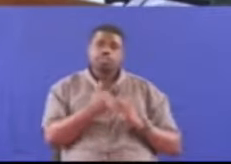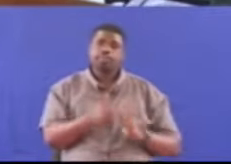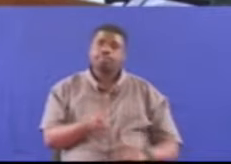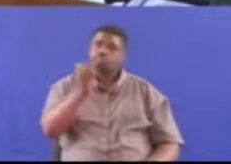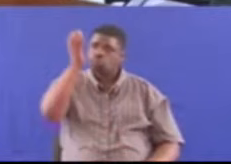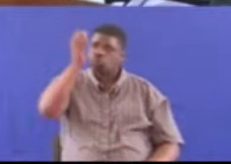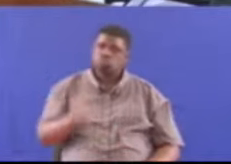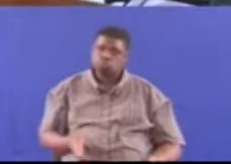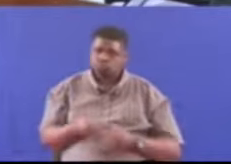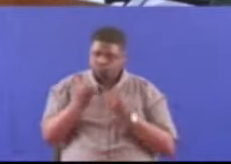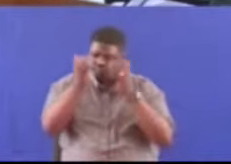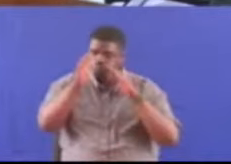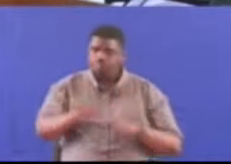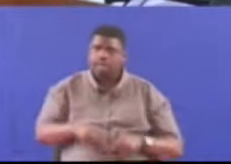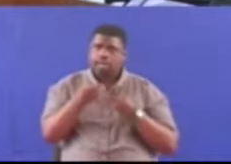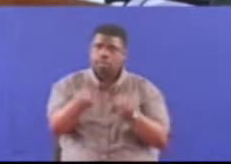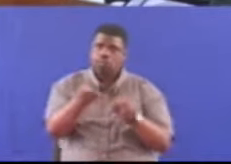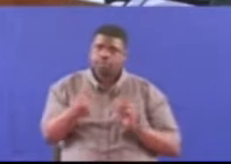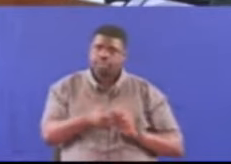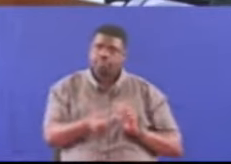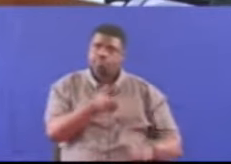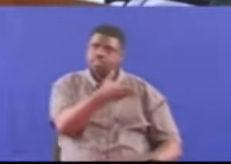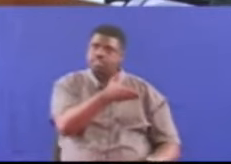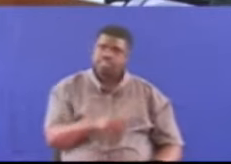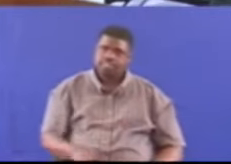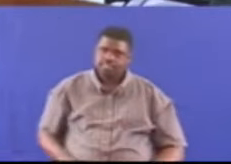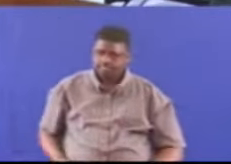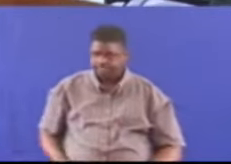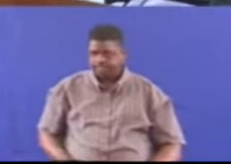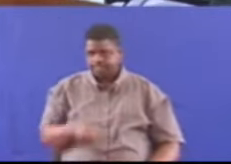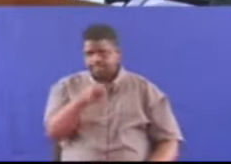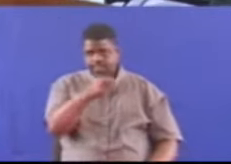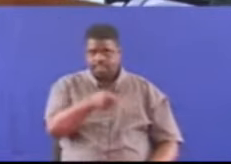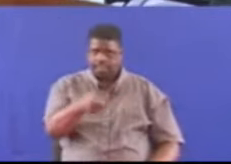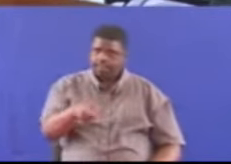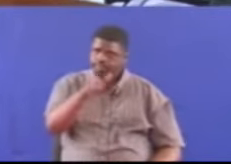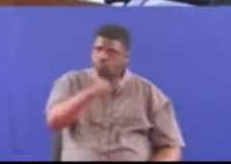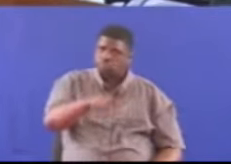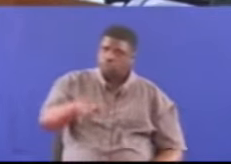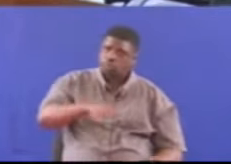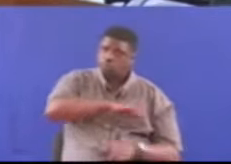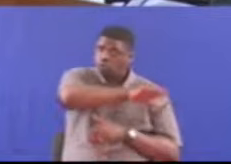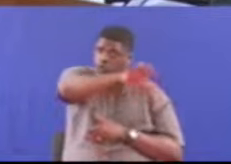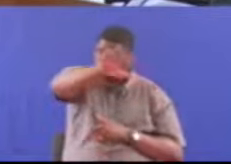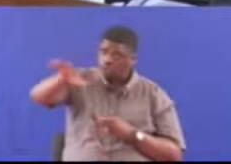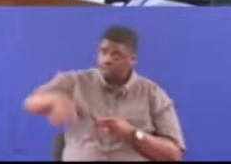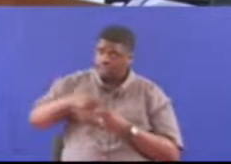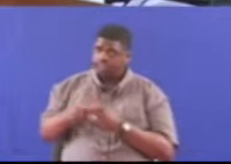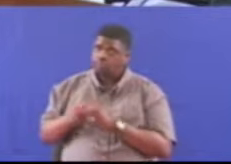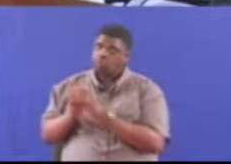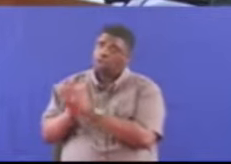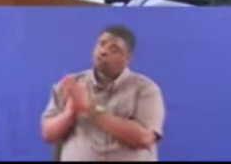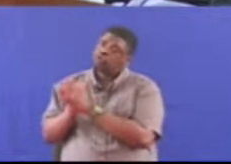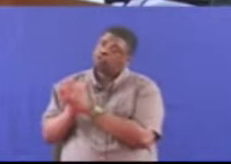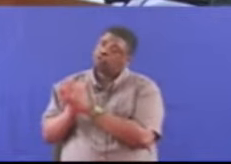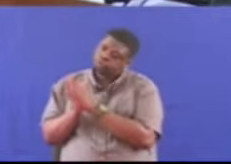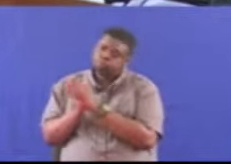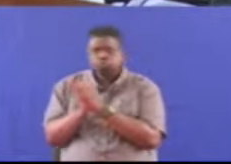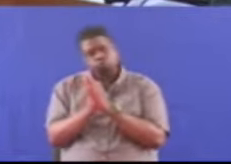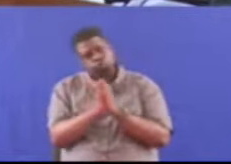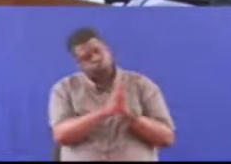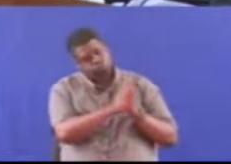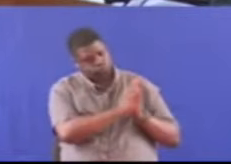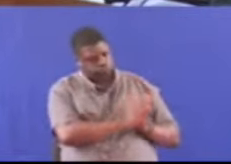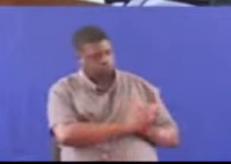atoe baraka kwenye jambo hili. Naomba tutoe salamu kwa Watanzania wote kuwashukuru kwa namna ambavyo